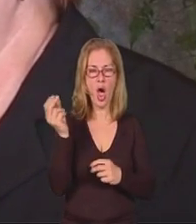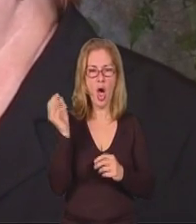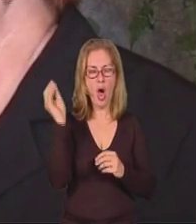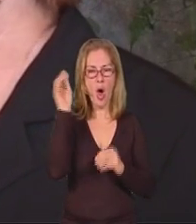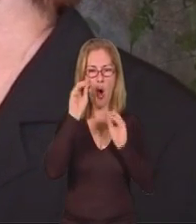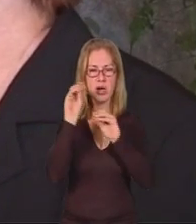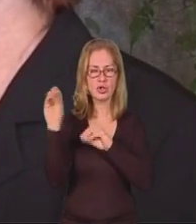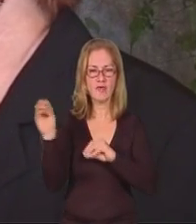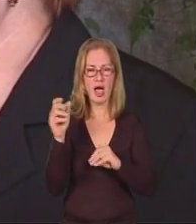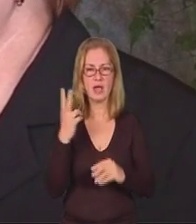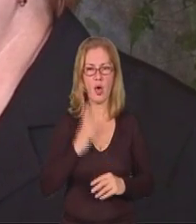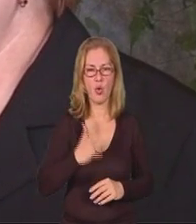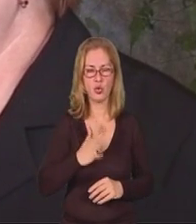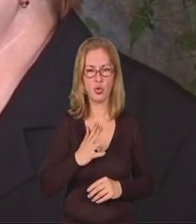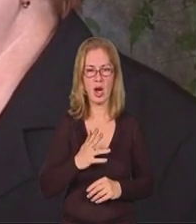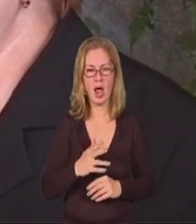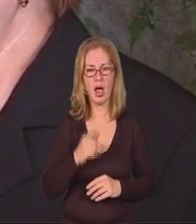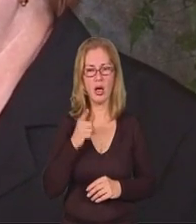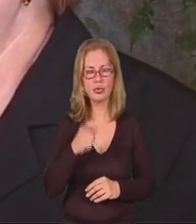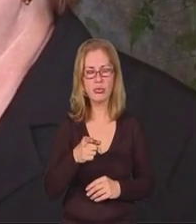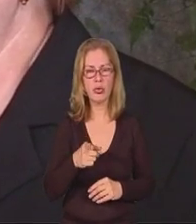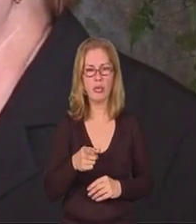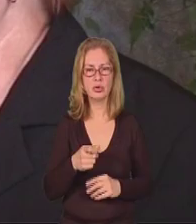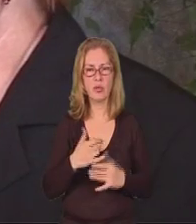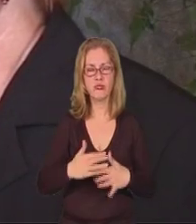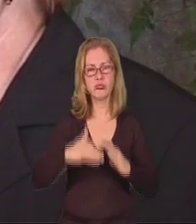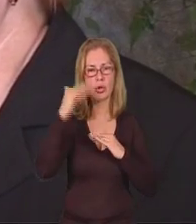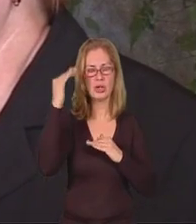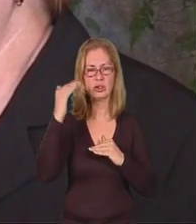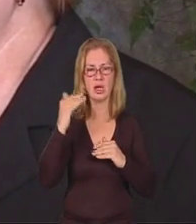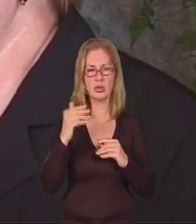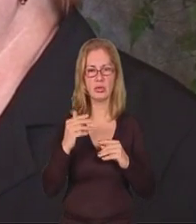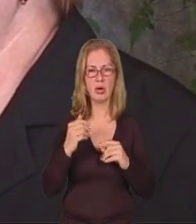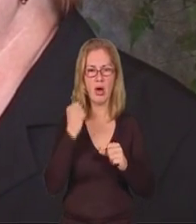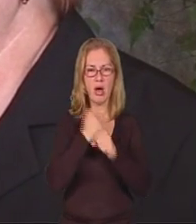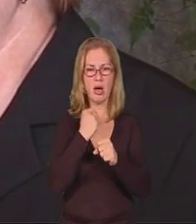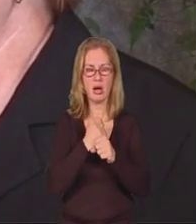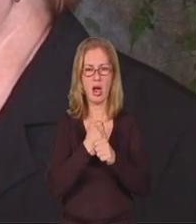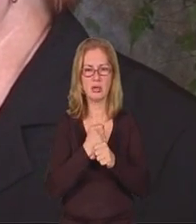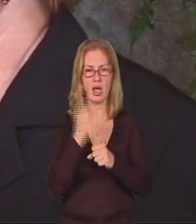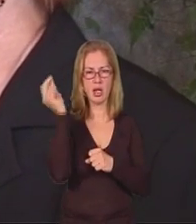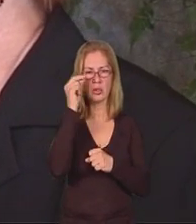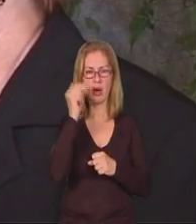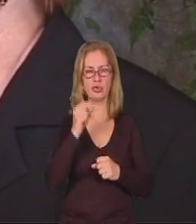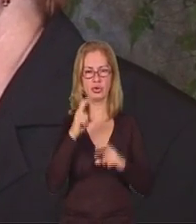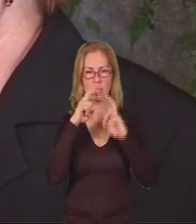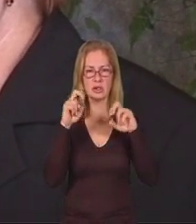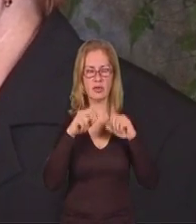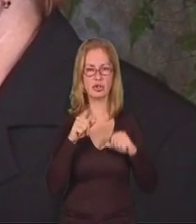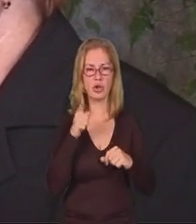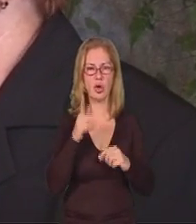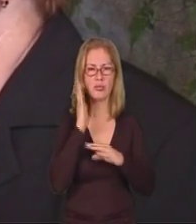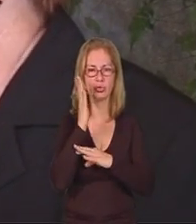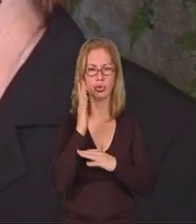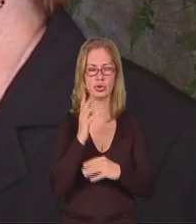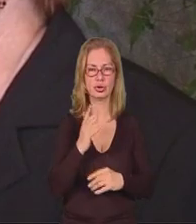i kultura. Organizovali smo i konferencije koje bi mogla da pomognu u podizanju potencijala u naučno-istraživačkom radu. Verujem da je